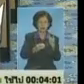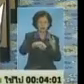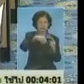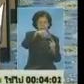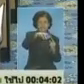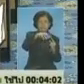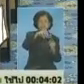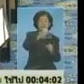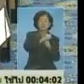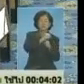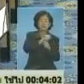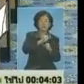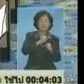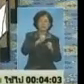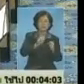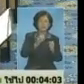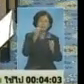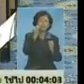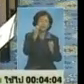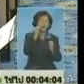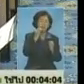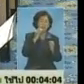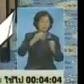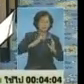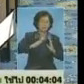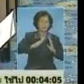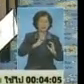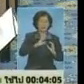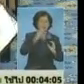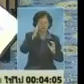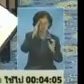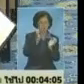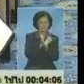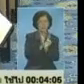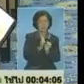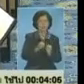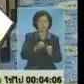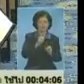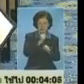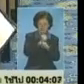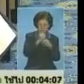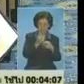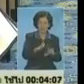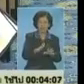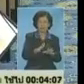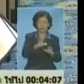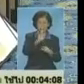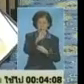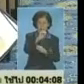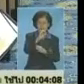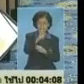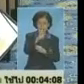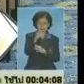ตขนาด30ครอบครัว163หลังมูลค่า 3,700 ล้านบาทปรากฏว่าเขาสร้างเสร็จครับไปถึง